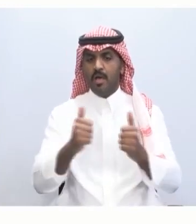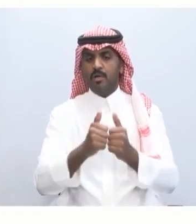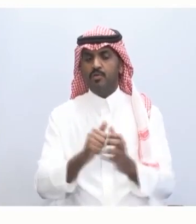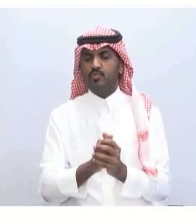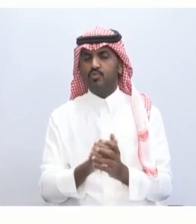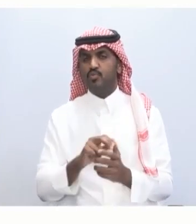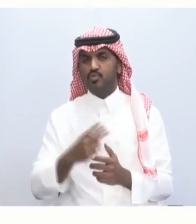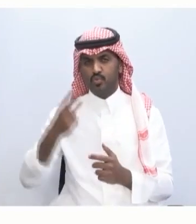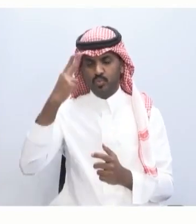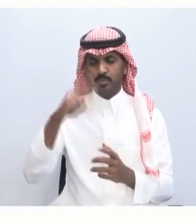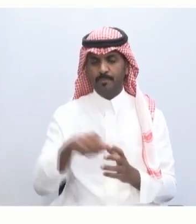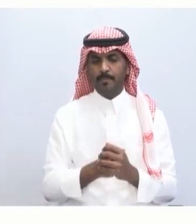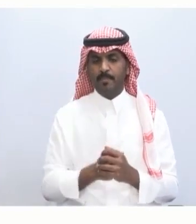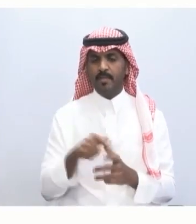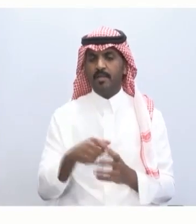51